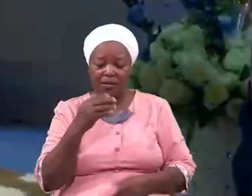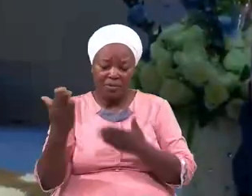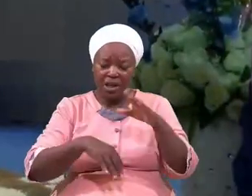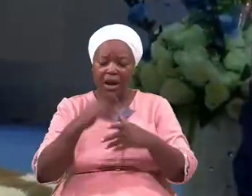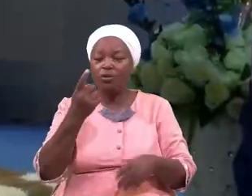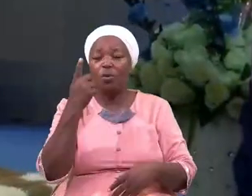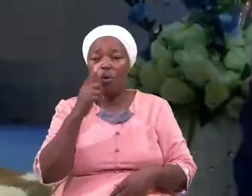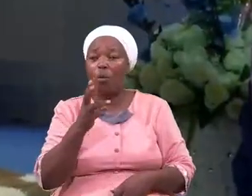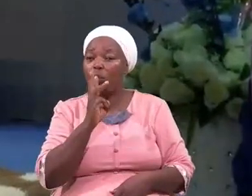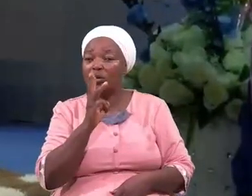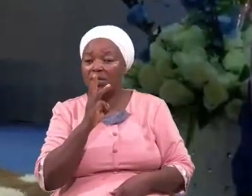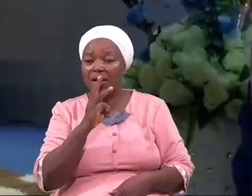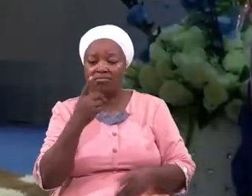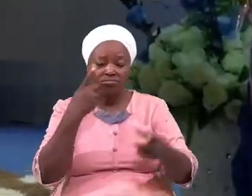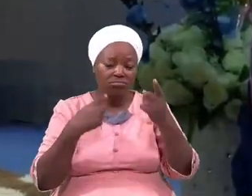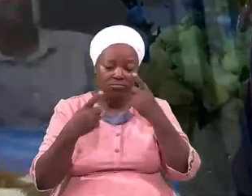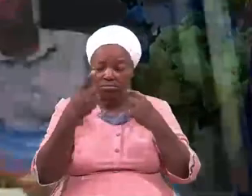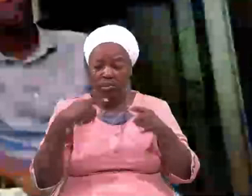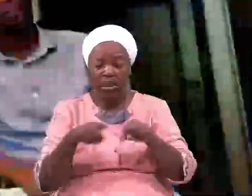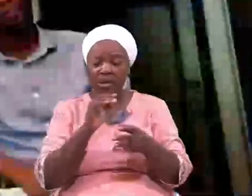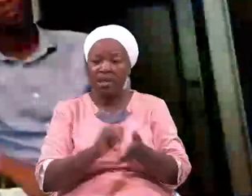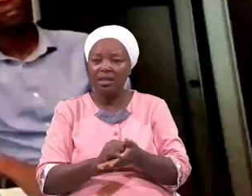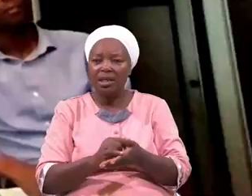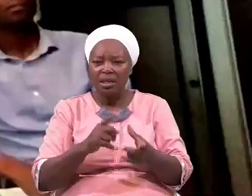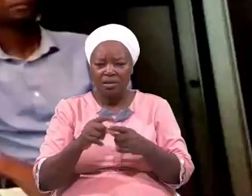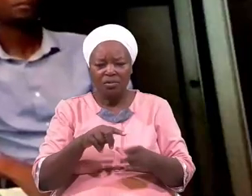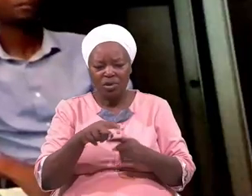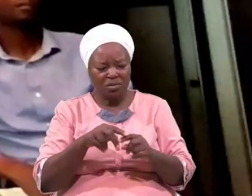Les yeux font couler des larmes.